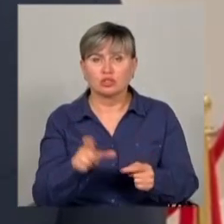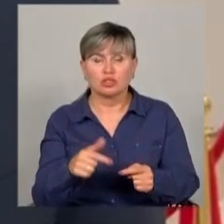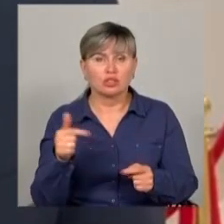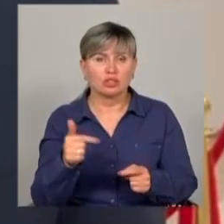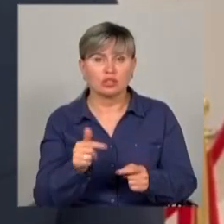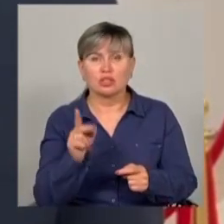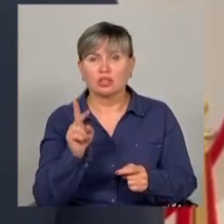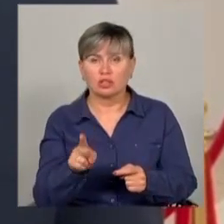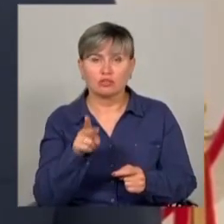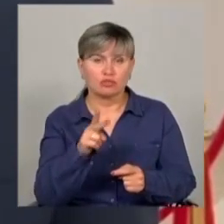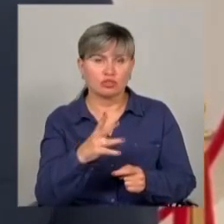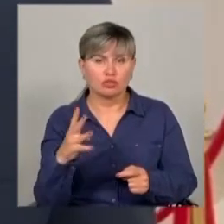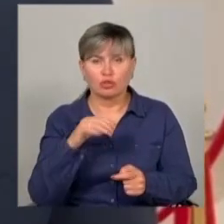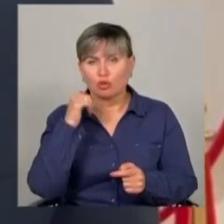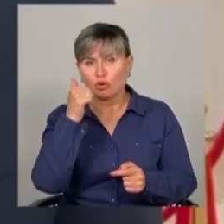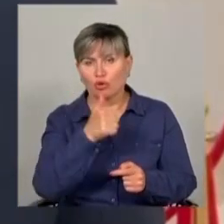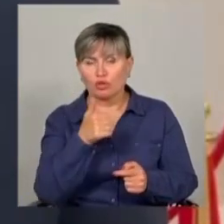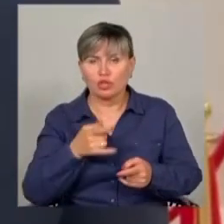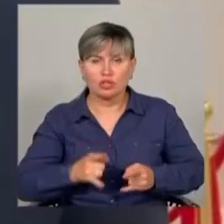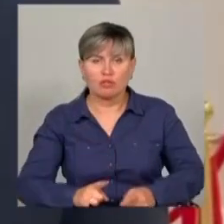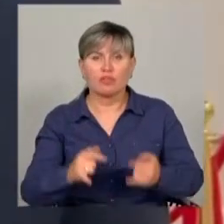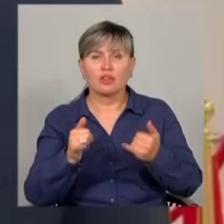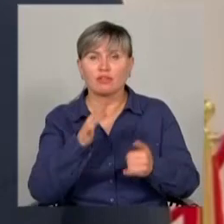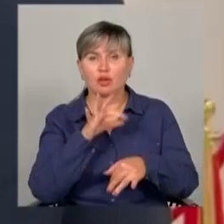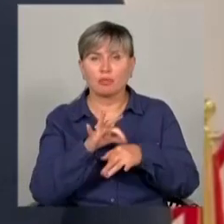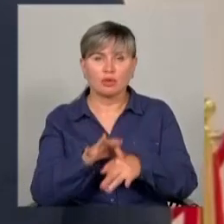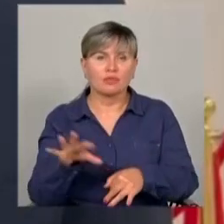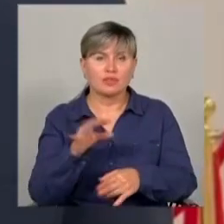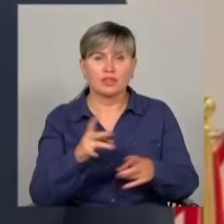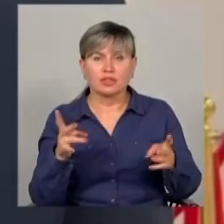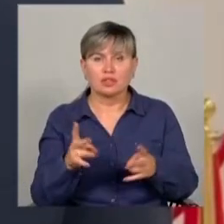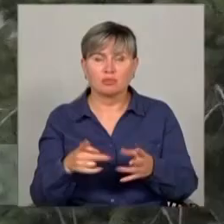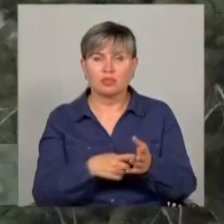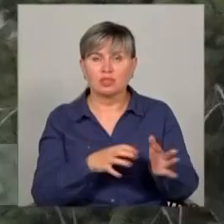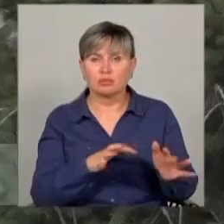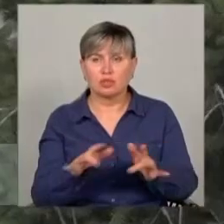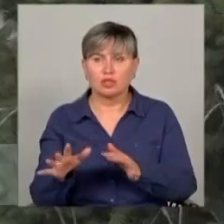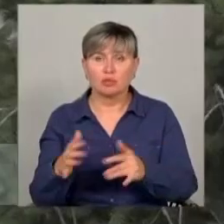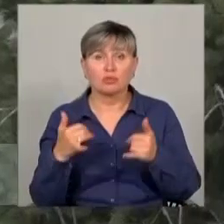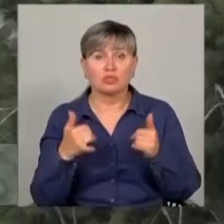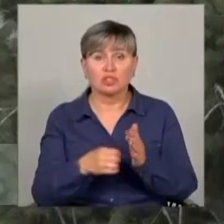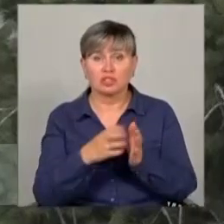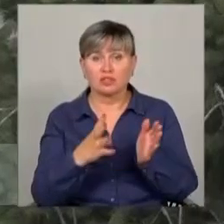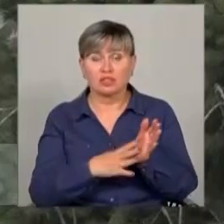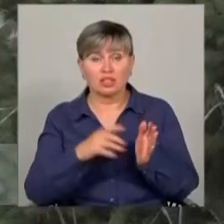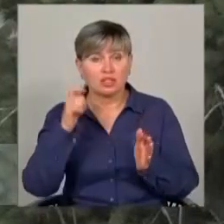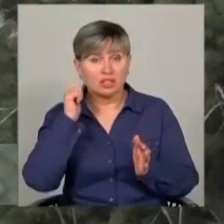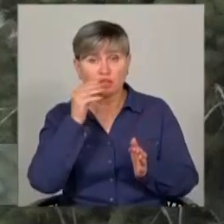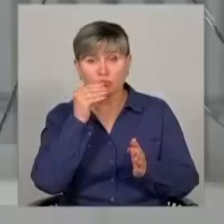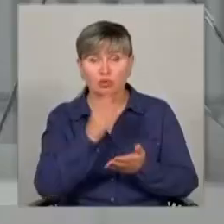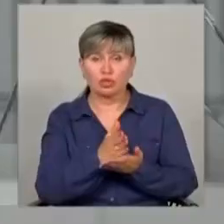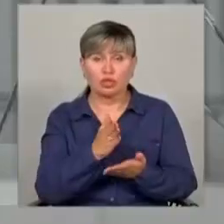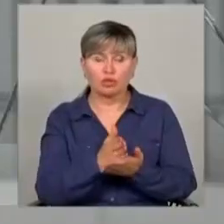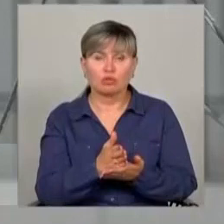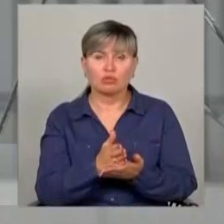К 2004 года рождения. В настоящее время проводятся все необходимые следственные мероприятия. Сейчас 19-летний подозреваемый находится